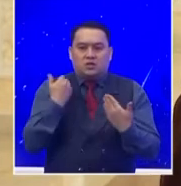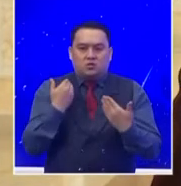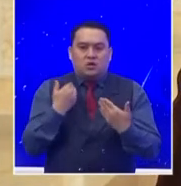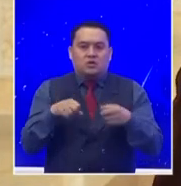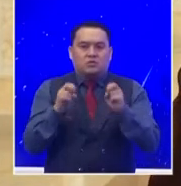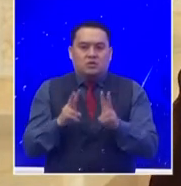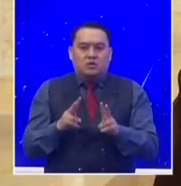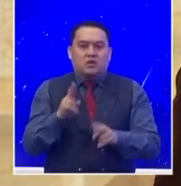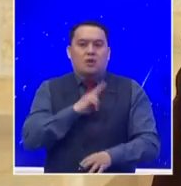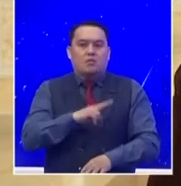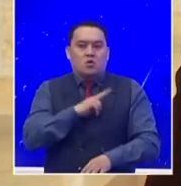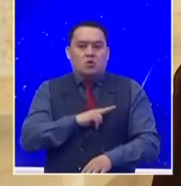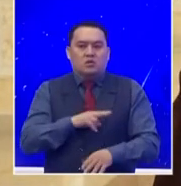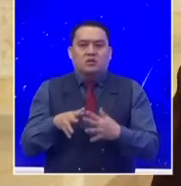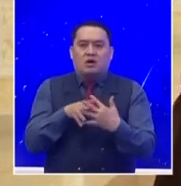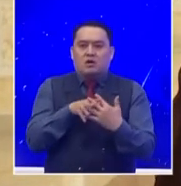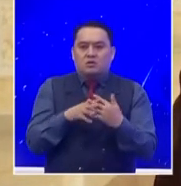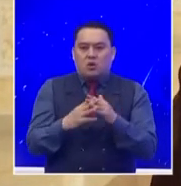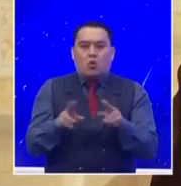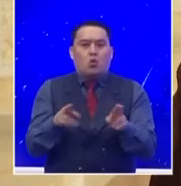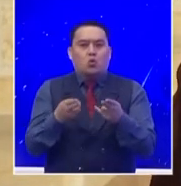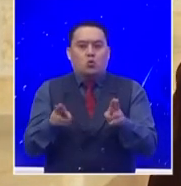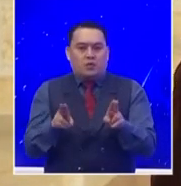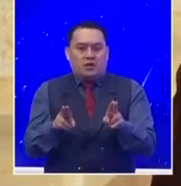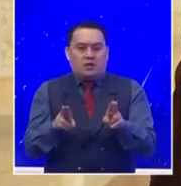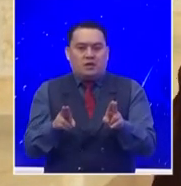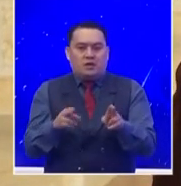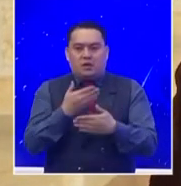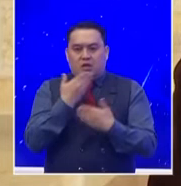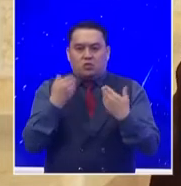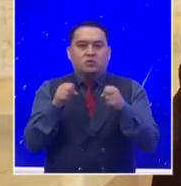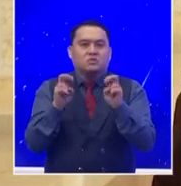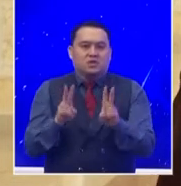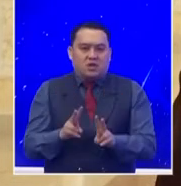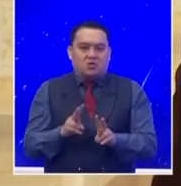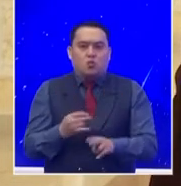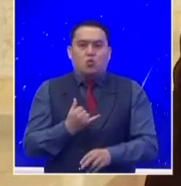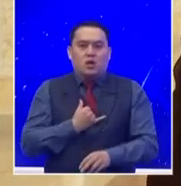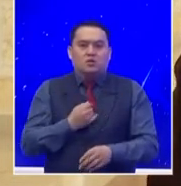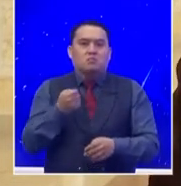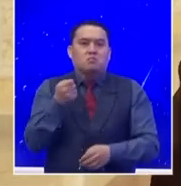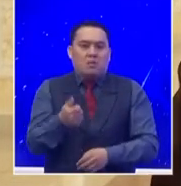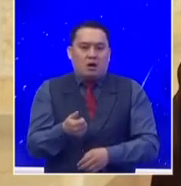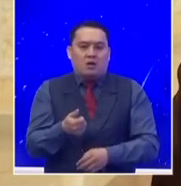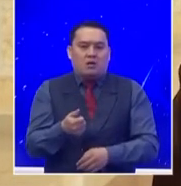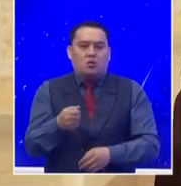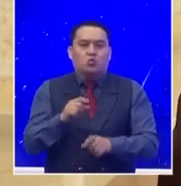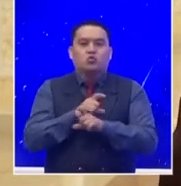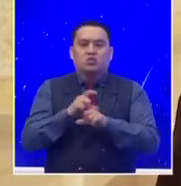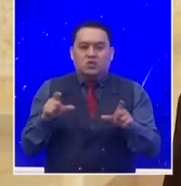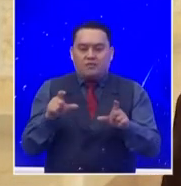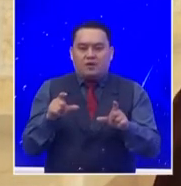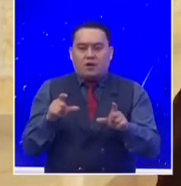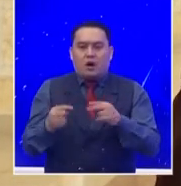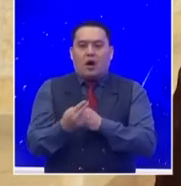кадров, которые бы работали на селе, в общем, клубном деле. Потому что нету таких специалистов, и у нас очень мало таких учебных заведений,